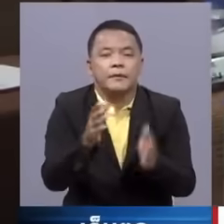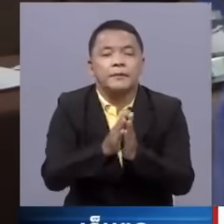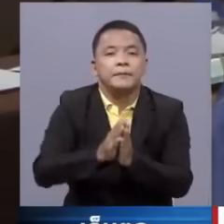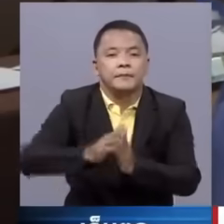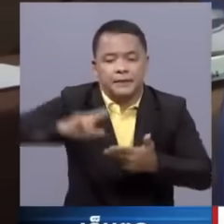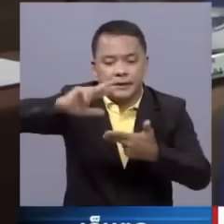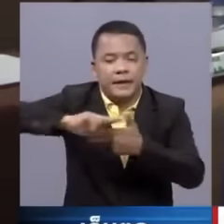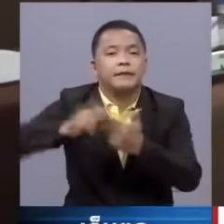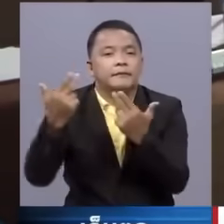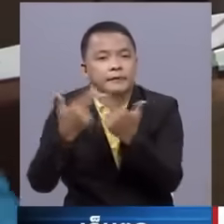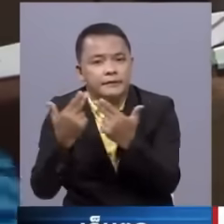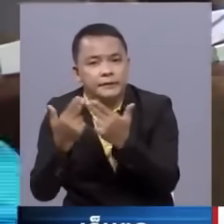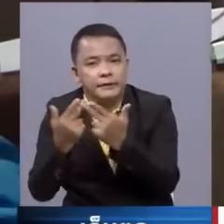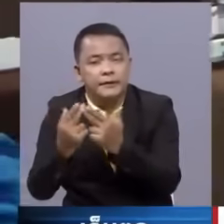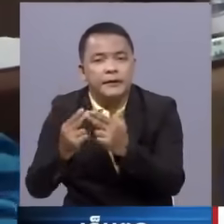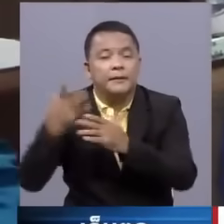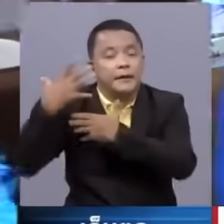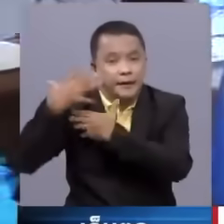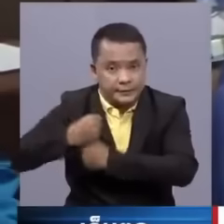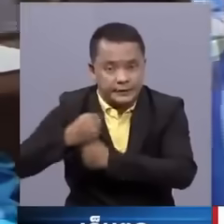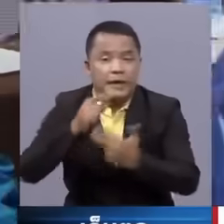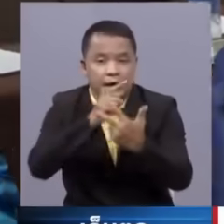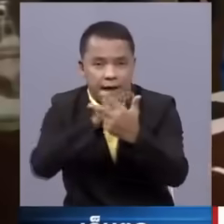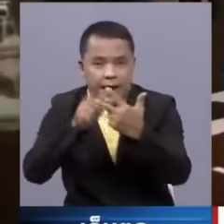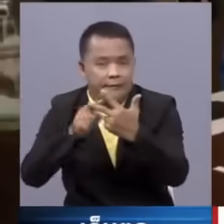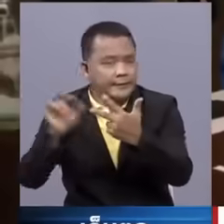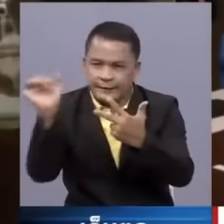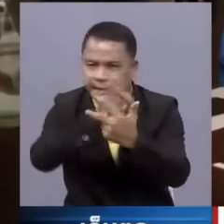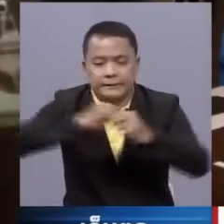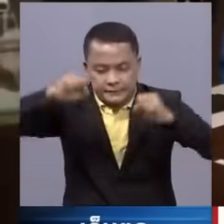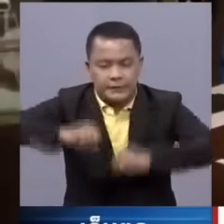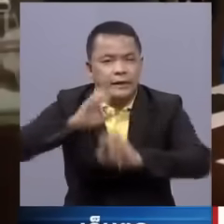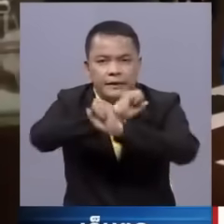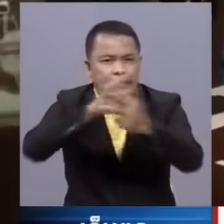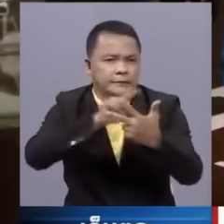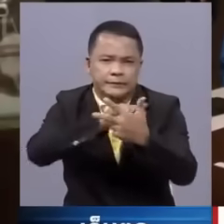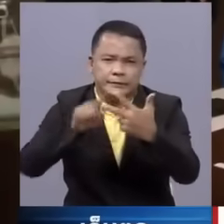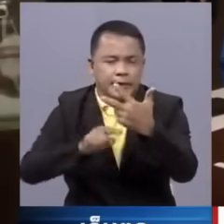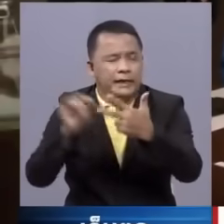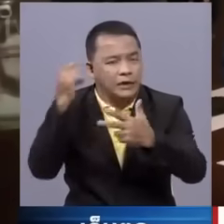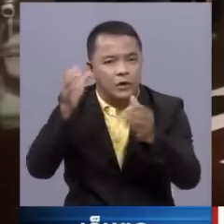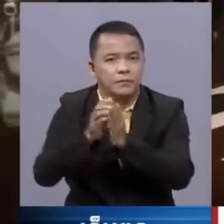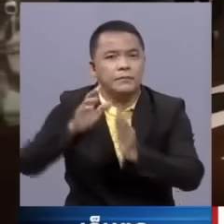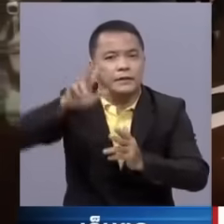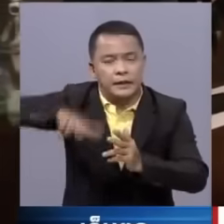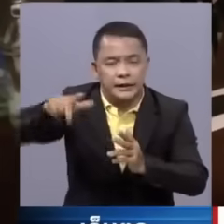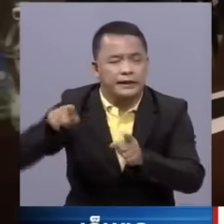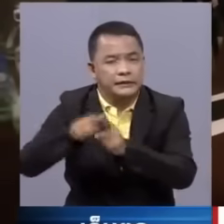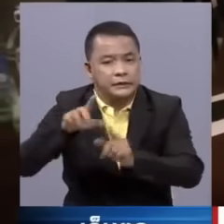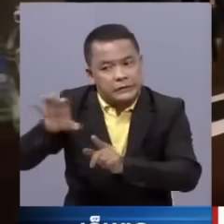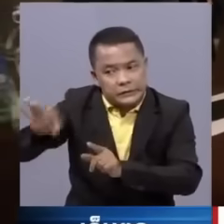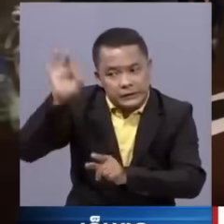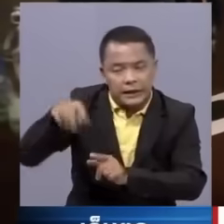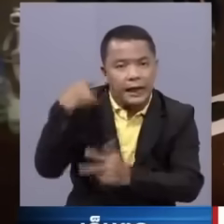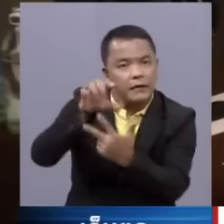พลังประชารัฐรวมไทยสร้างชาติประชาธิปัตย์ที่ 3พรรคเนี้ยยังไม่ได้มีคำยืนยันชัดเจนอย่างเป็นทางการนะครับจากทางเพื่อไทยว่าจะ